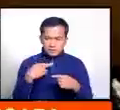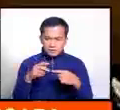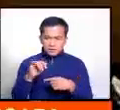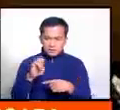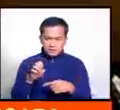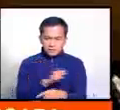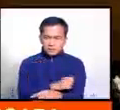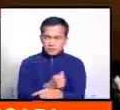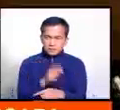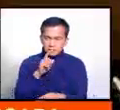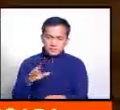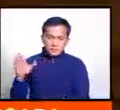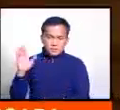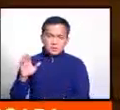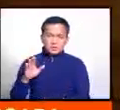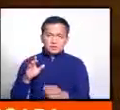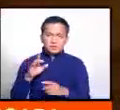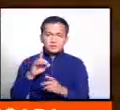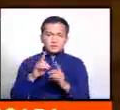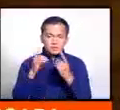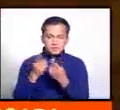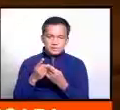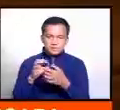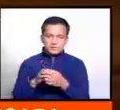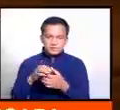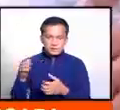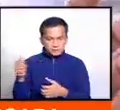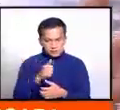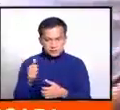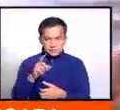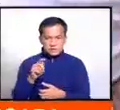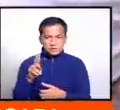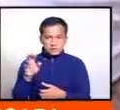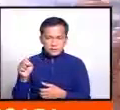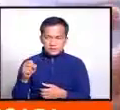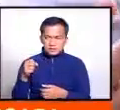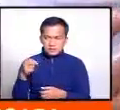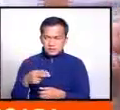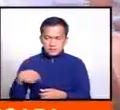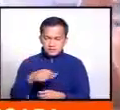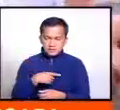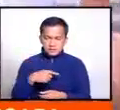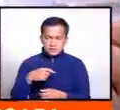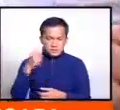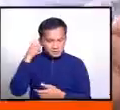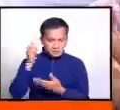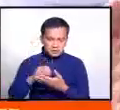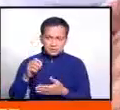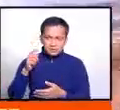may pangako ang Department of Transportation sa TNVS community. Yan ang ating directive ngayon kay Secretary Tugade na nakuha